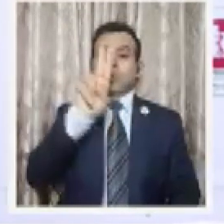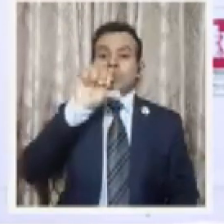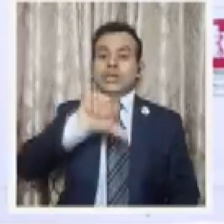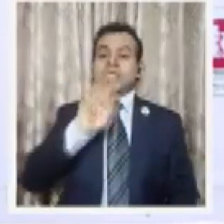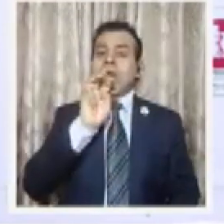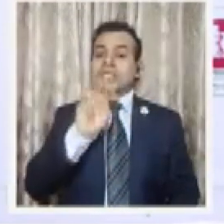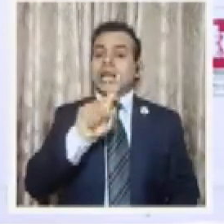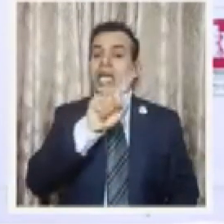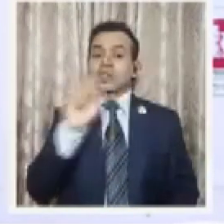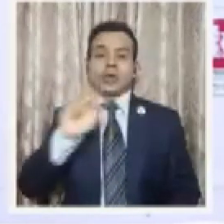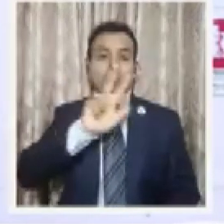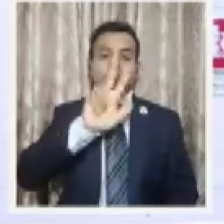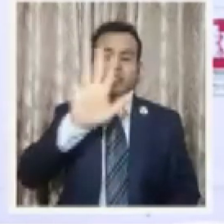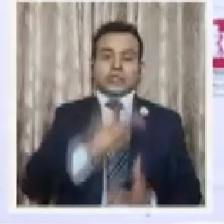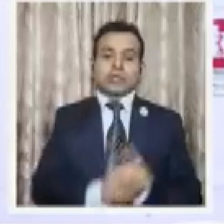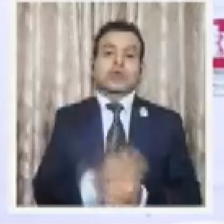শনাক্ত